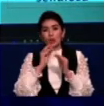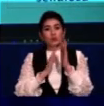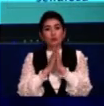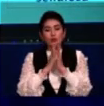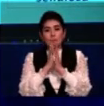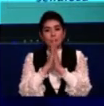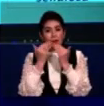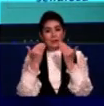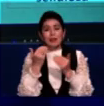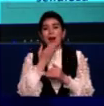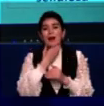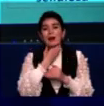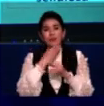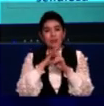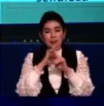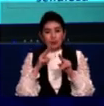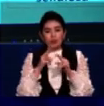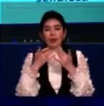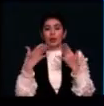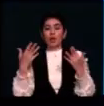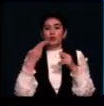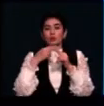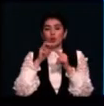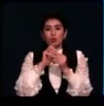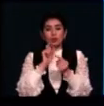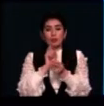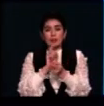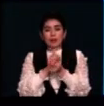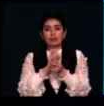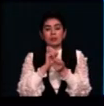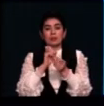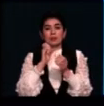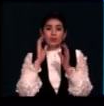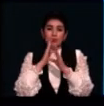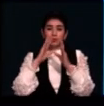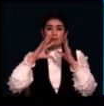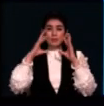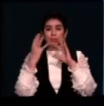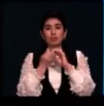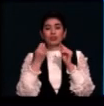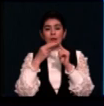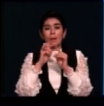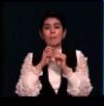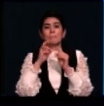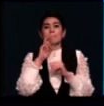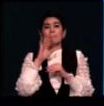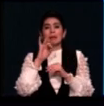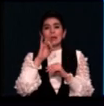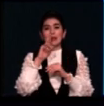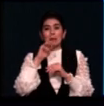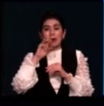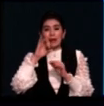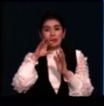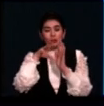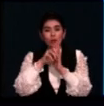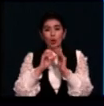o'simliklarda, hayvonlarda uchraydigan, tabiatda tabiiy uchraydigan birikmalar kiradi.